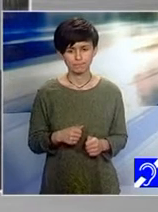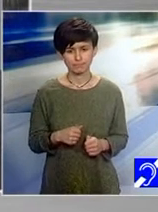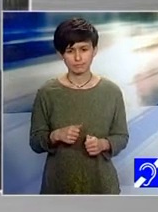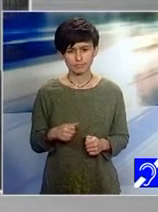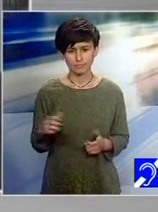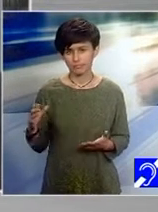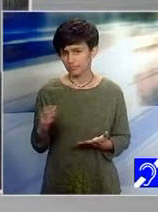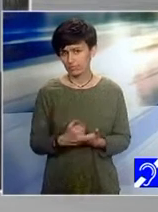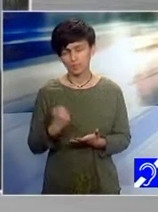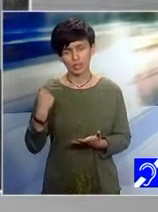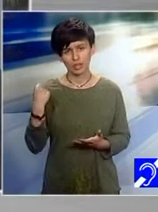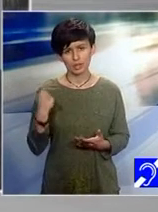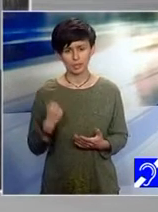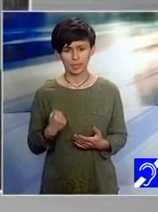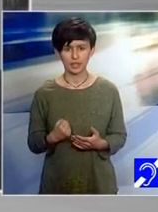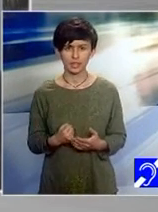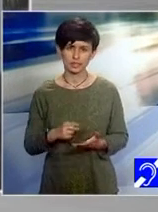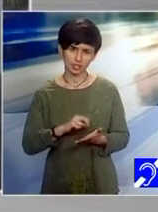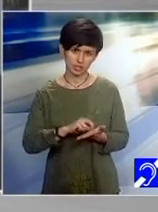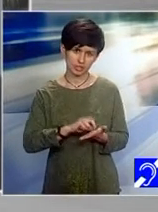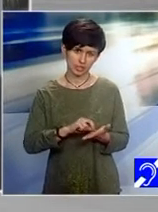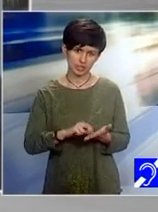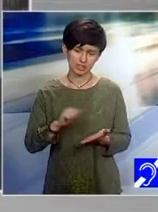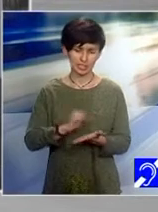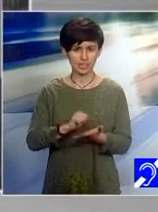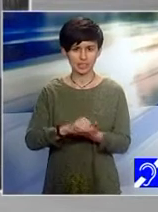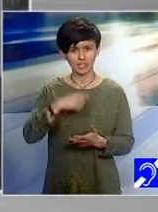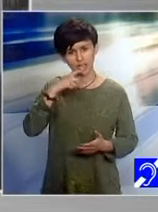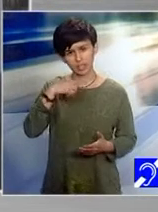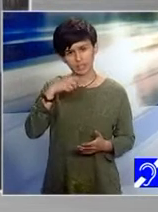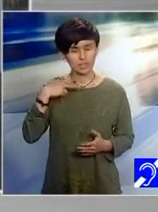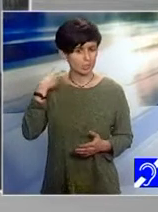au reușit să editeze această carte în limba engleză.